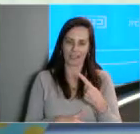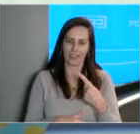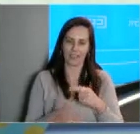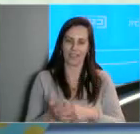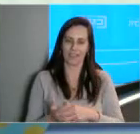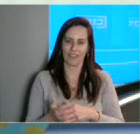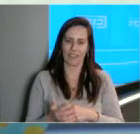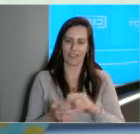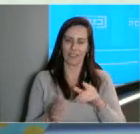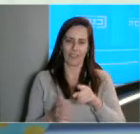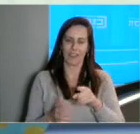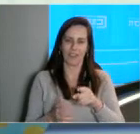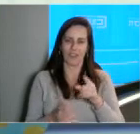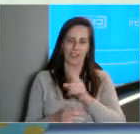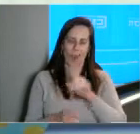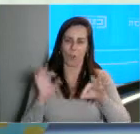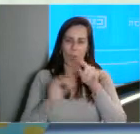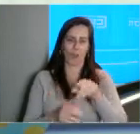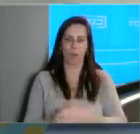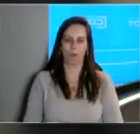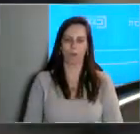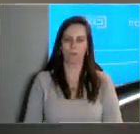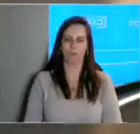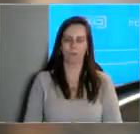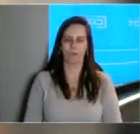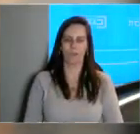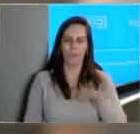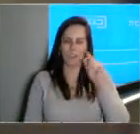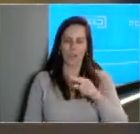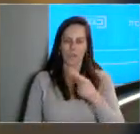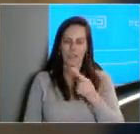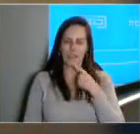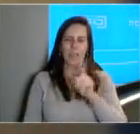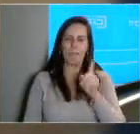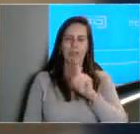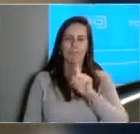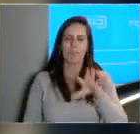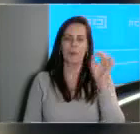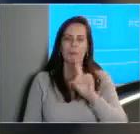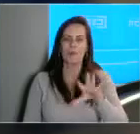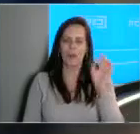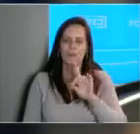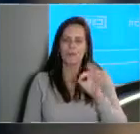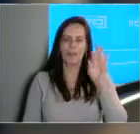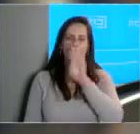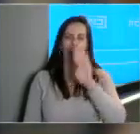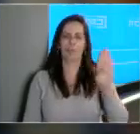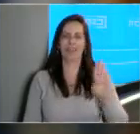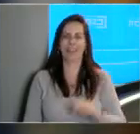ראש מפלגה שהיא לא מצביעה לו. שלום עמליה. תגידי לו, למי את מצביעה? מי את מצביעה?